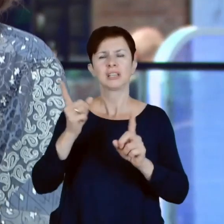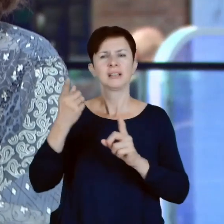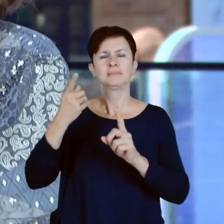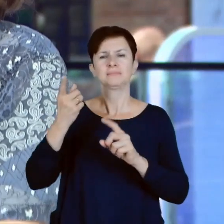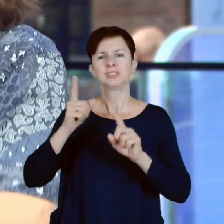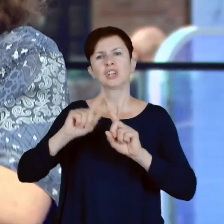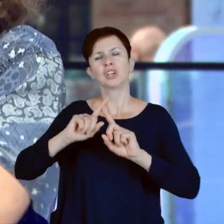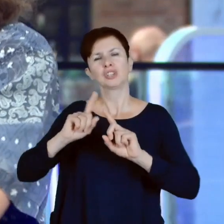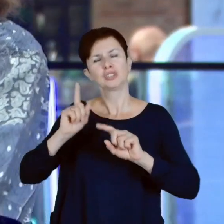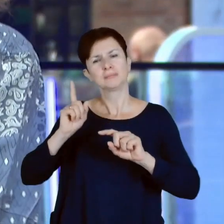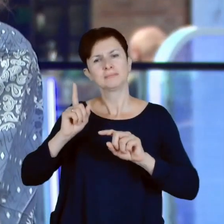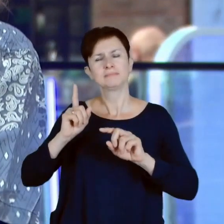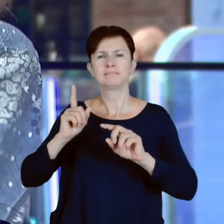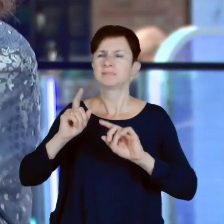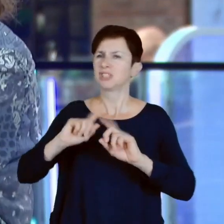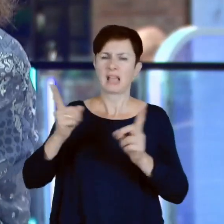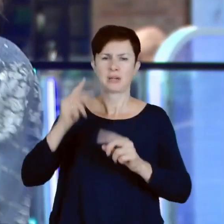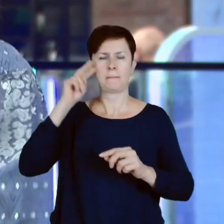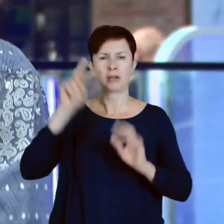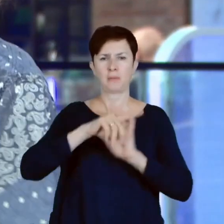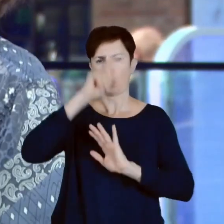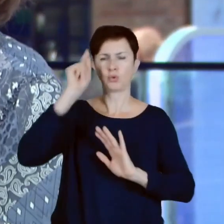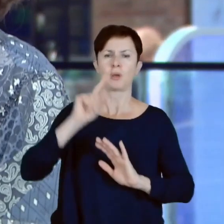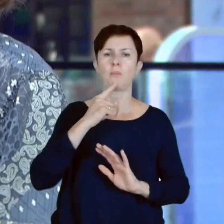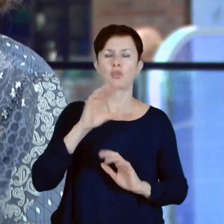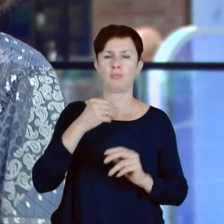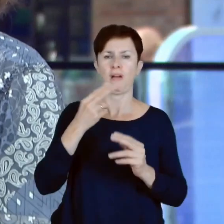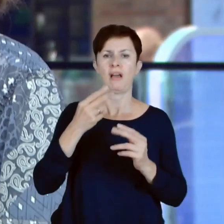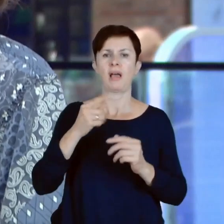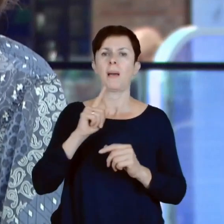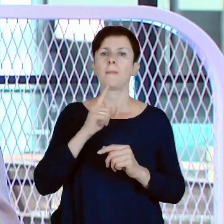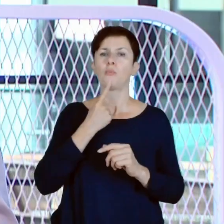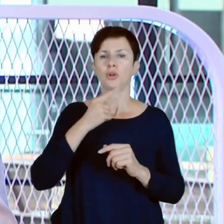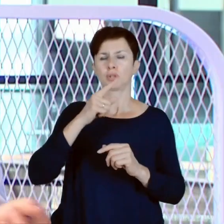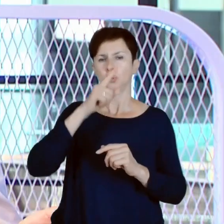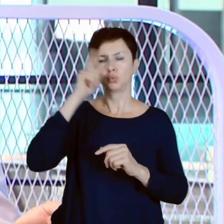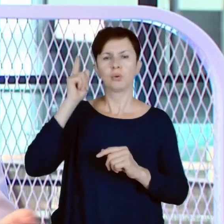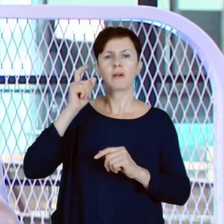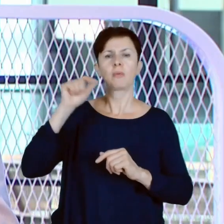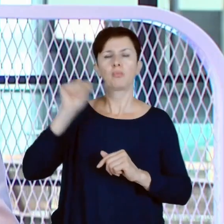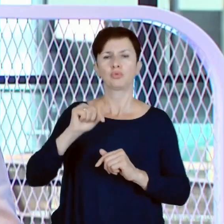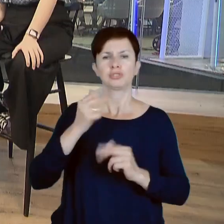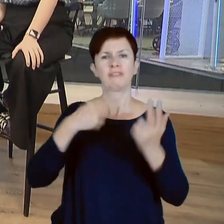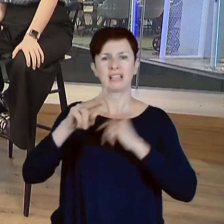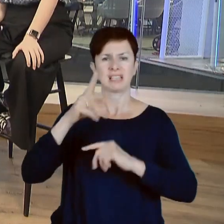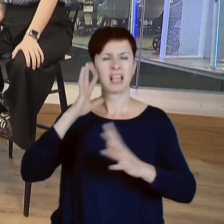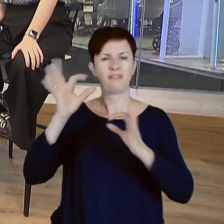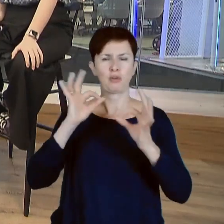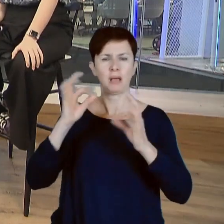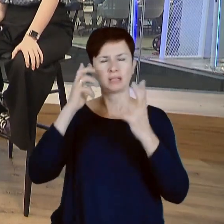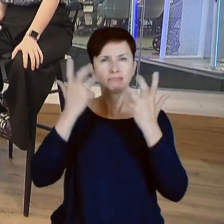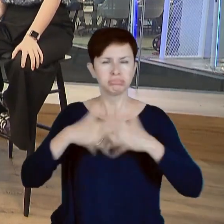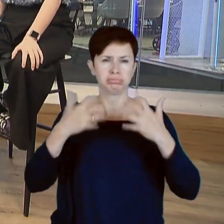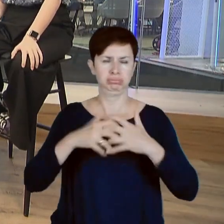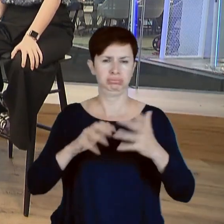zdecydowanie bardziej dojrzała, bo zdecydowanie więcej informacji musi przetworzyć, żeby tam funkcjonować. To powiedz, no mów. Ja tylko chciałem powiedzieć, bo to jest bardzo ciekawe